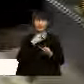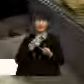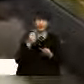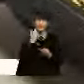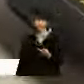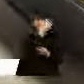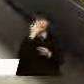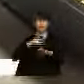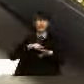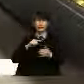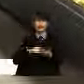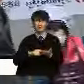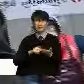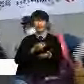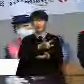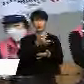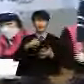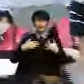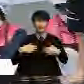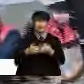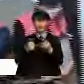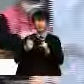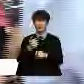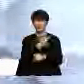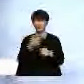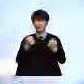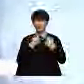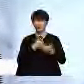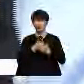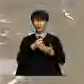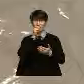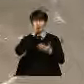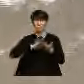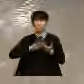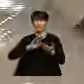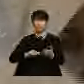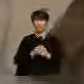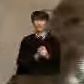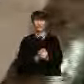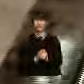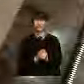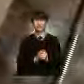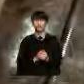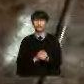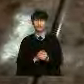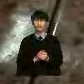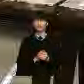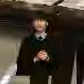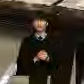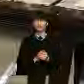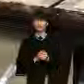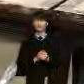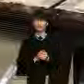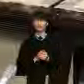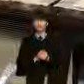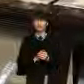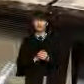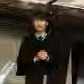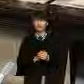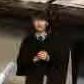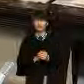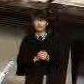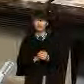선행이 코로나19로 지쳐가는 취약계층에 큰 힘이 되고 있습니다. 딜라이버 서울경제케이블TV 양재정입니다.